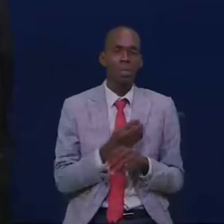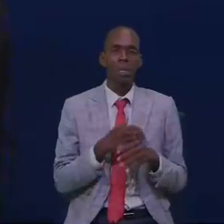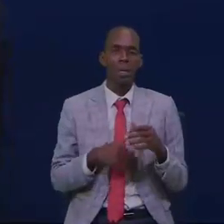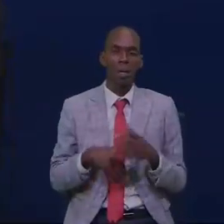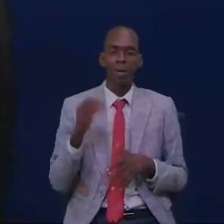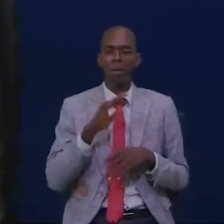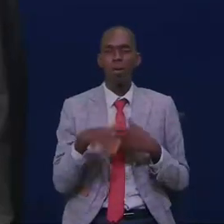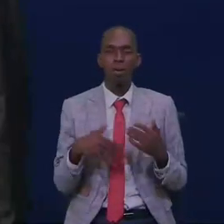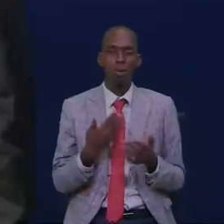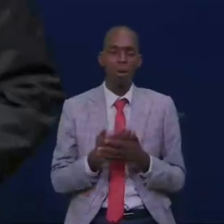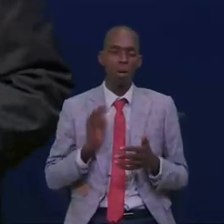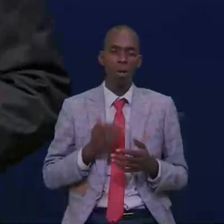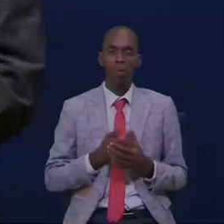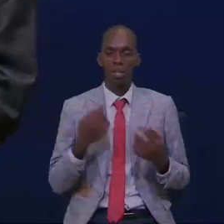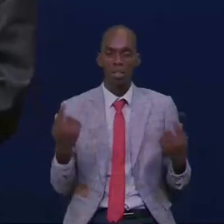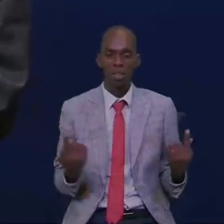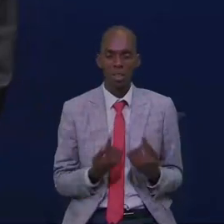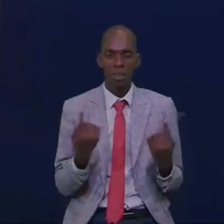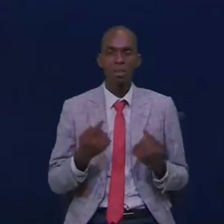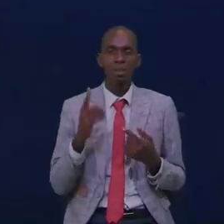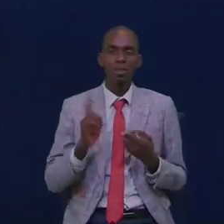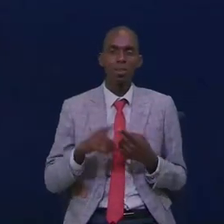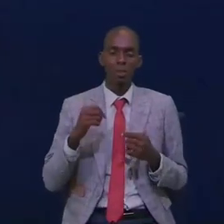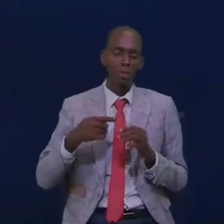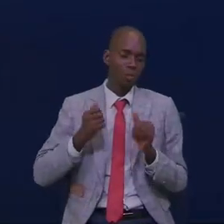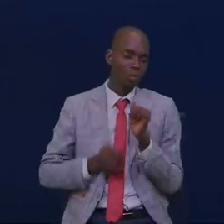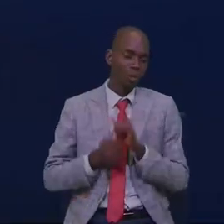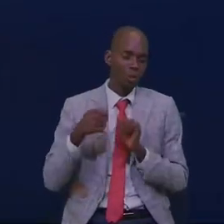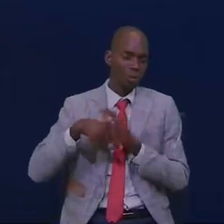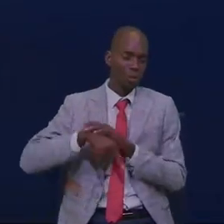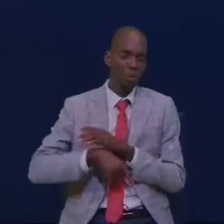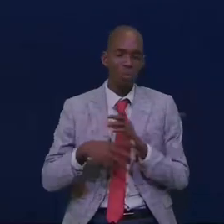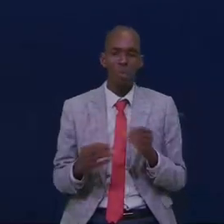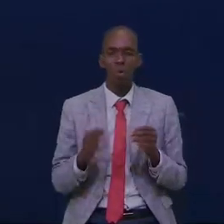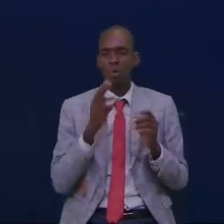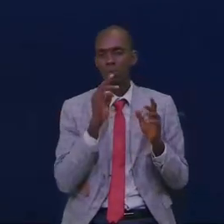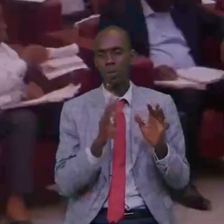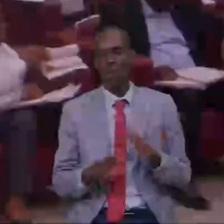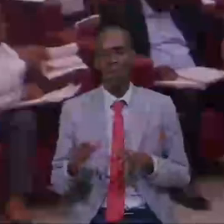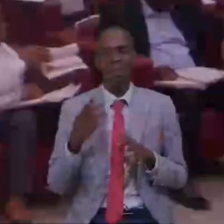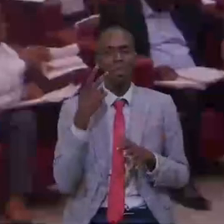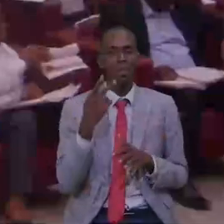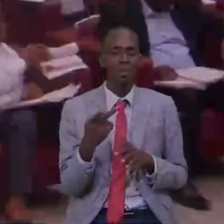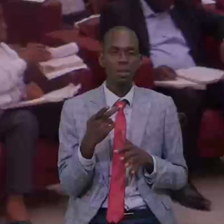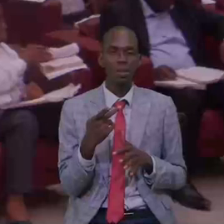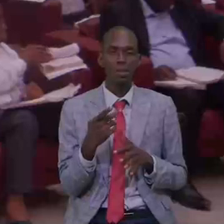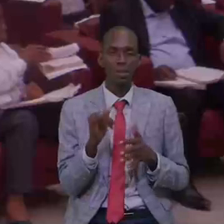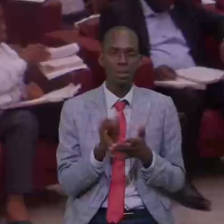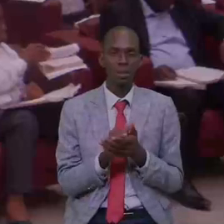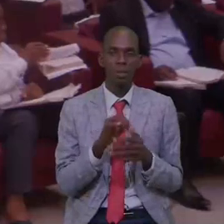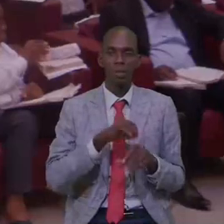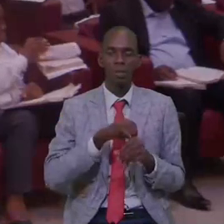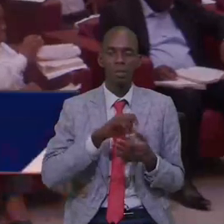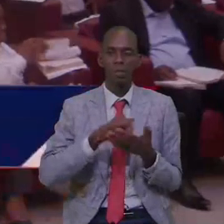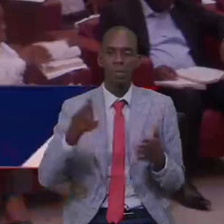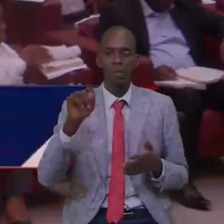tous leurs péchés. Verset 20 nous dit, tu témoigneras de la fidélité